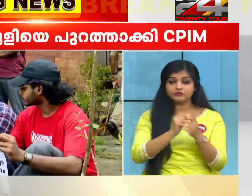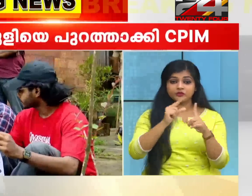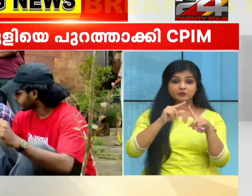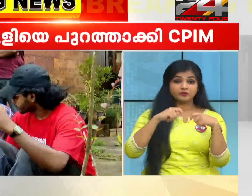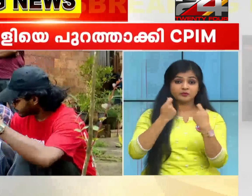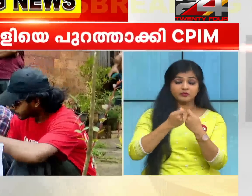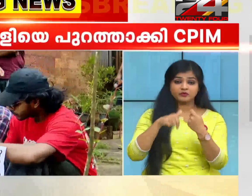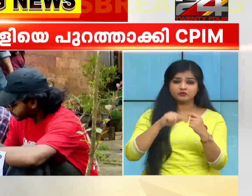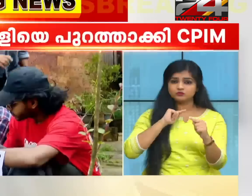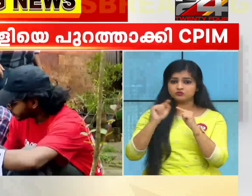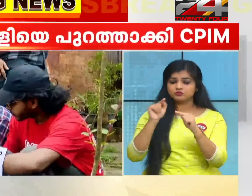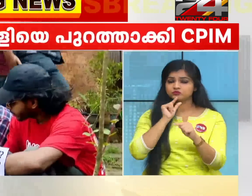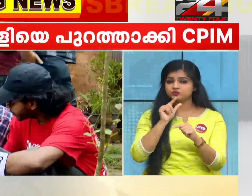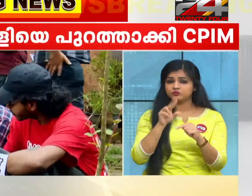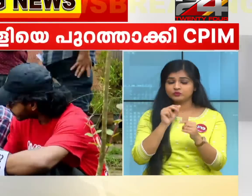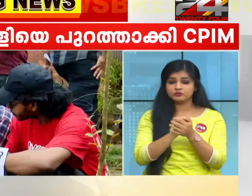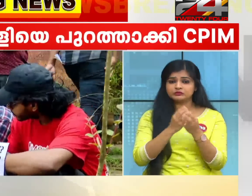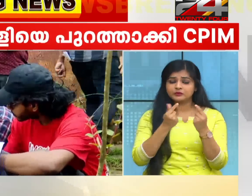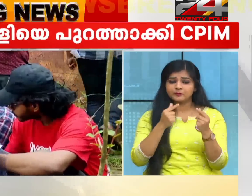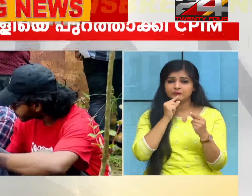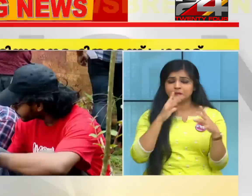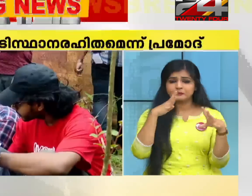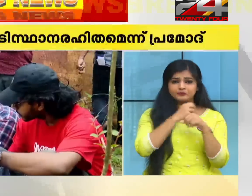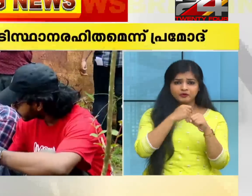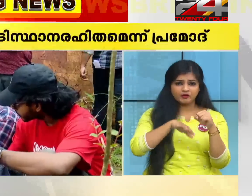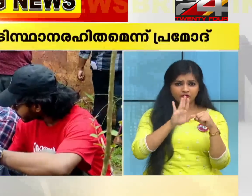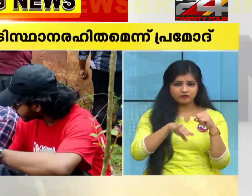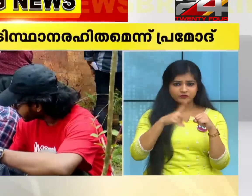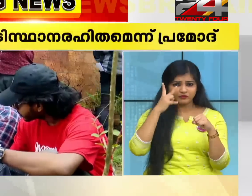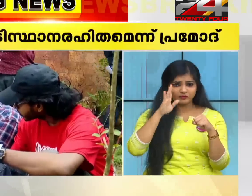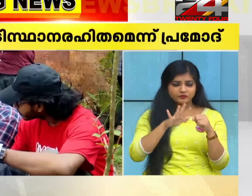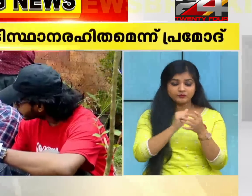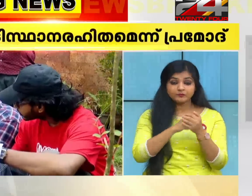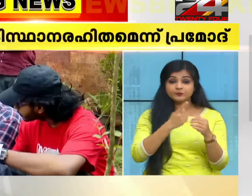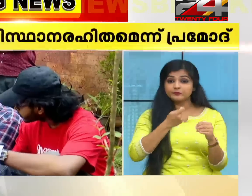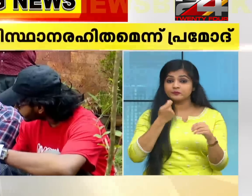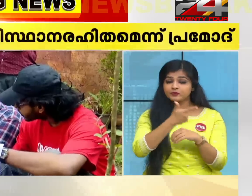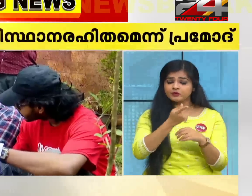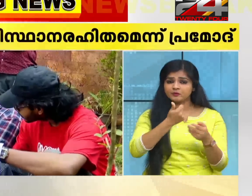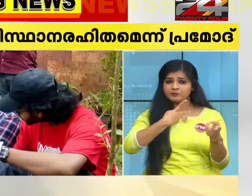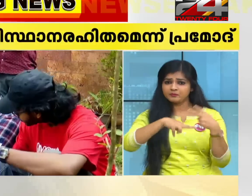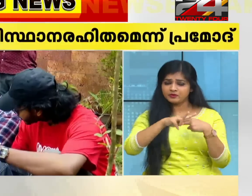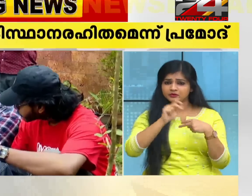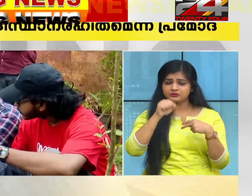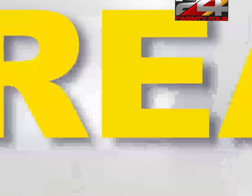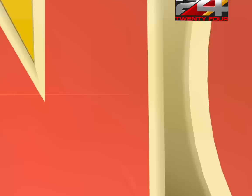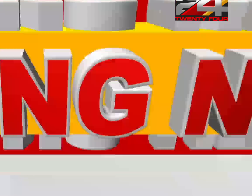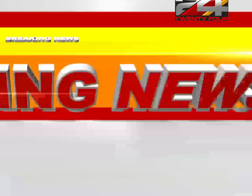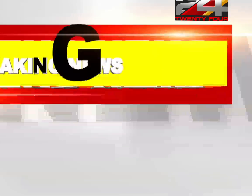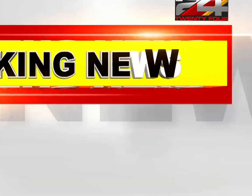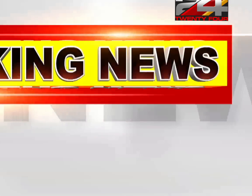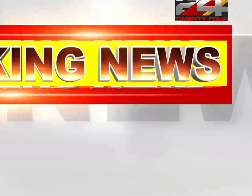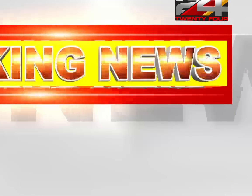കുറ്റപ്പെടുത്തുന്നുമില്ല. അദ്ദേഹം ചിലതൊന്നും വിട്ടു പറയുന്നില്ല എന്ന് വേണമോ കരുതാൻ? ഈ പണം കൈമാറി അല്ലെങ്കിൽ തിരിച്ചു കൊടുത്തു എന്നൊക്കെ പറയുമ്പോൾ തീർച്ചയായും അതിന് രേഖകൾ